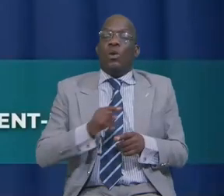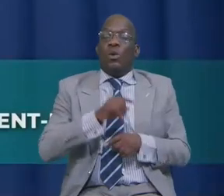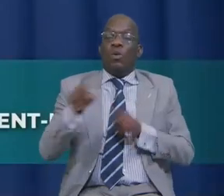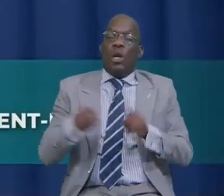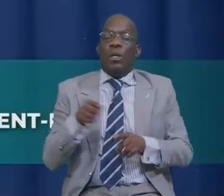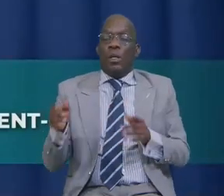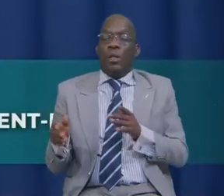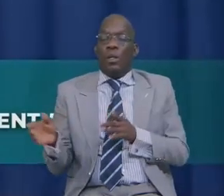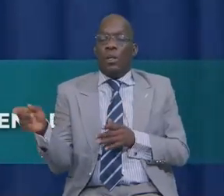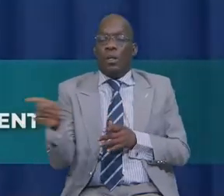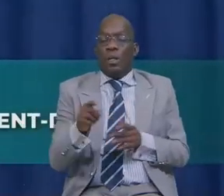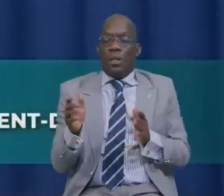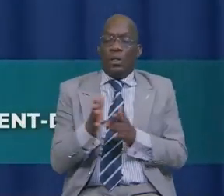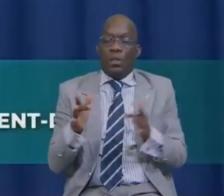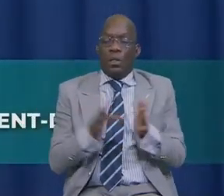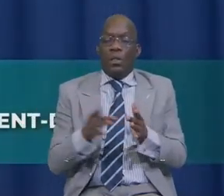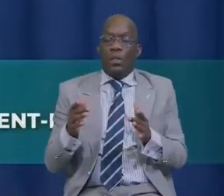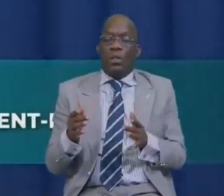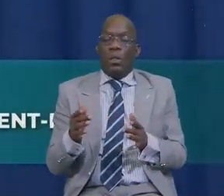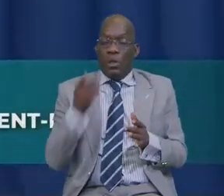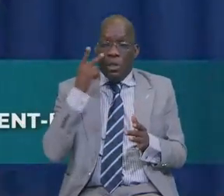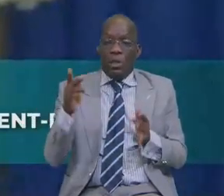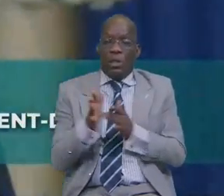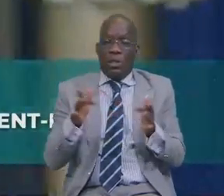Jésus en nous.